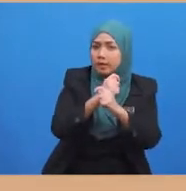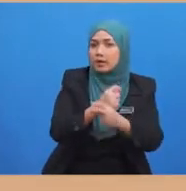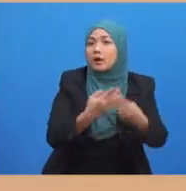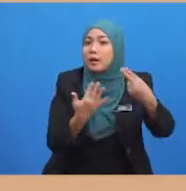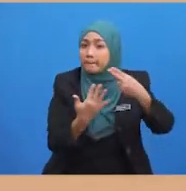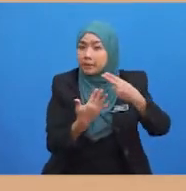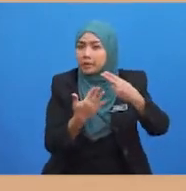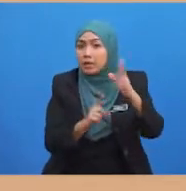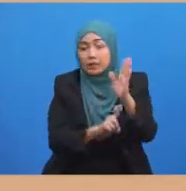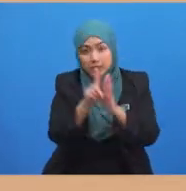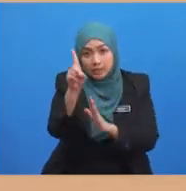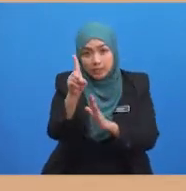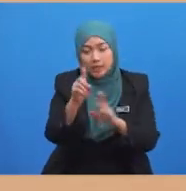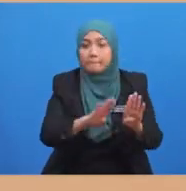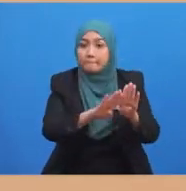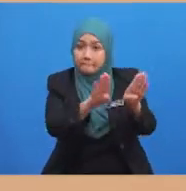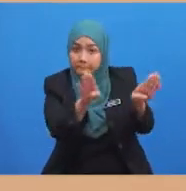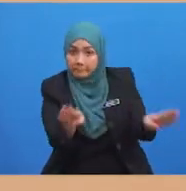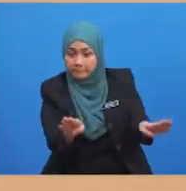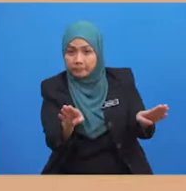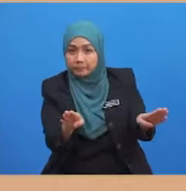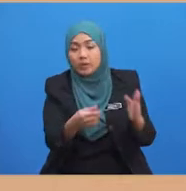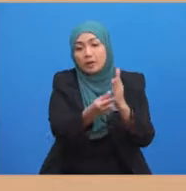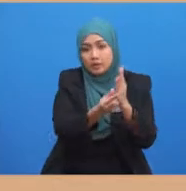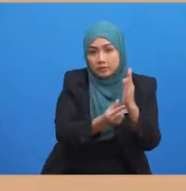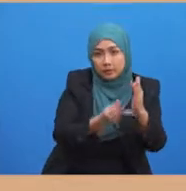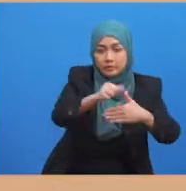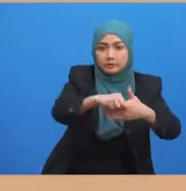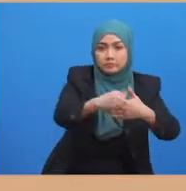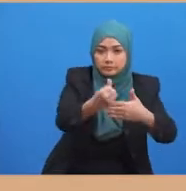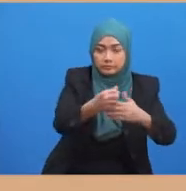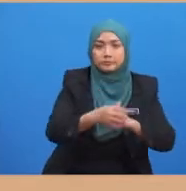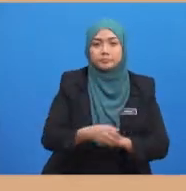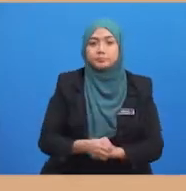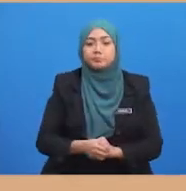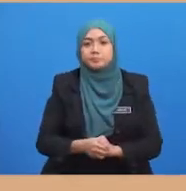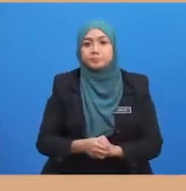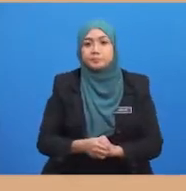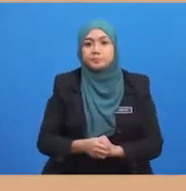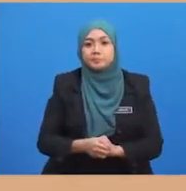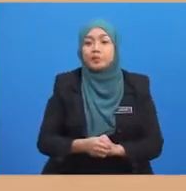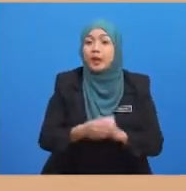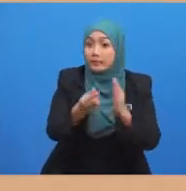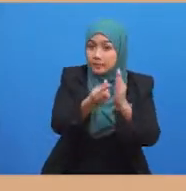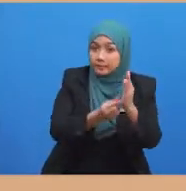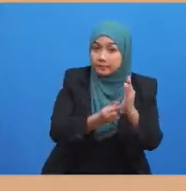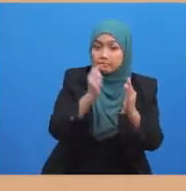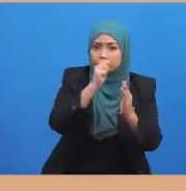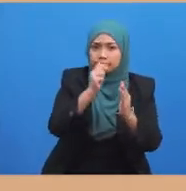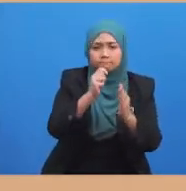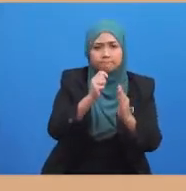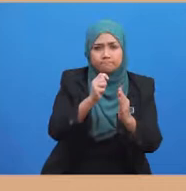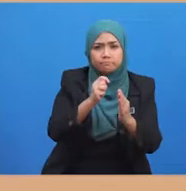tinggi berbanding getah asli. Kedua, getah sintetik kurang